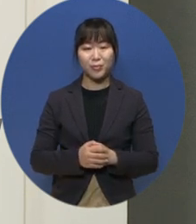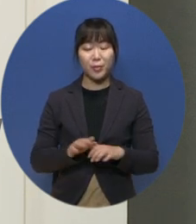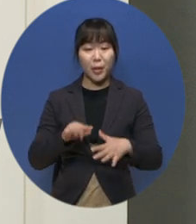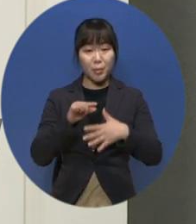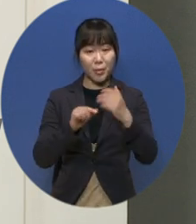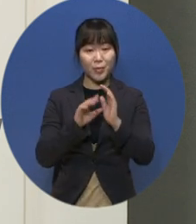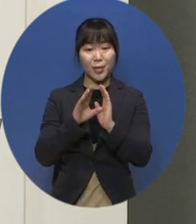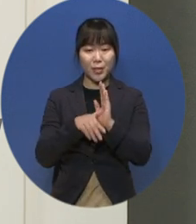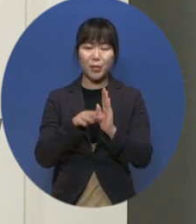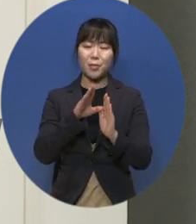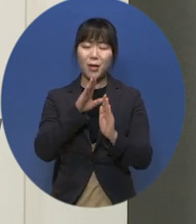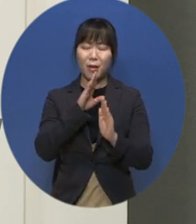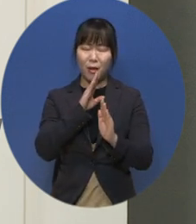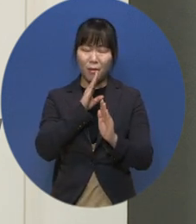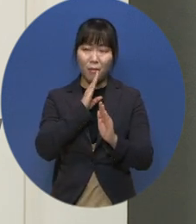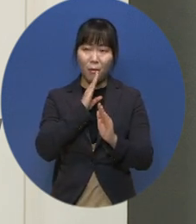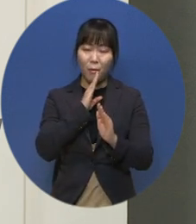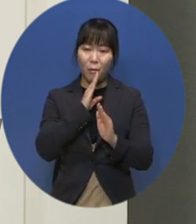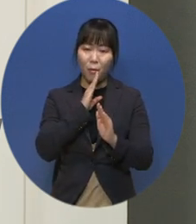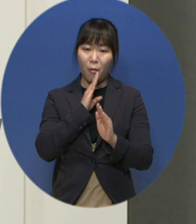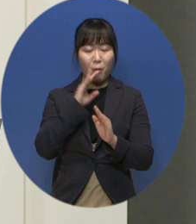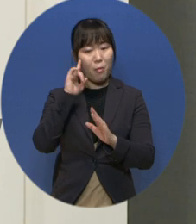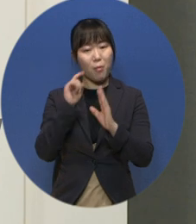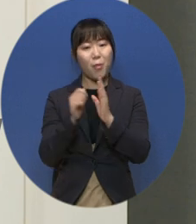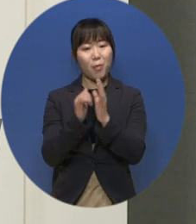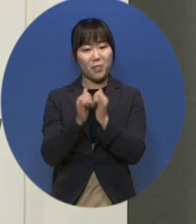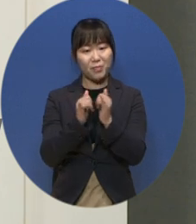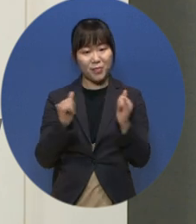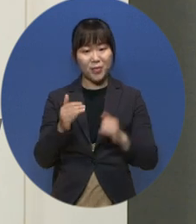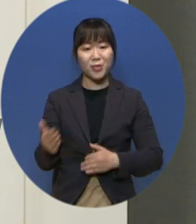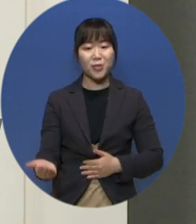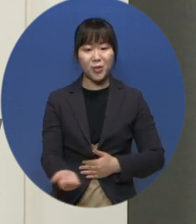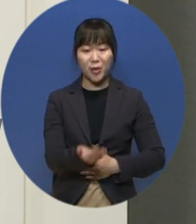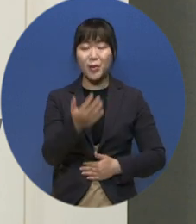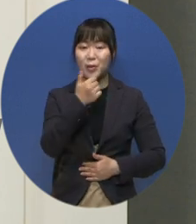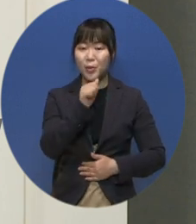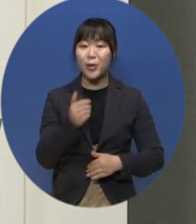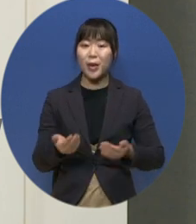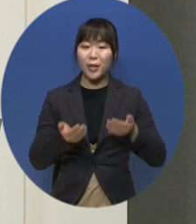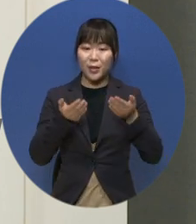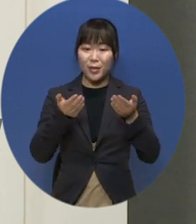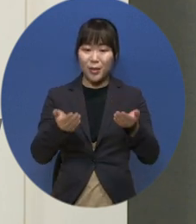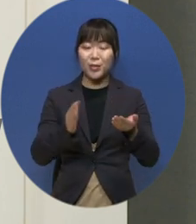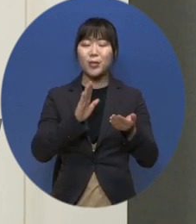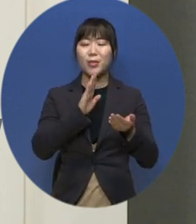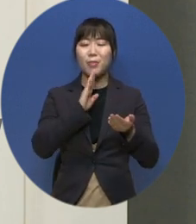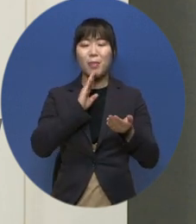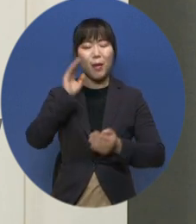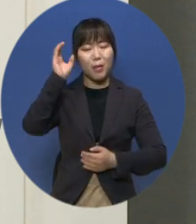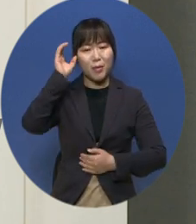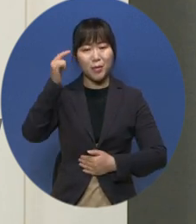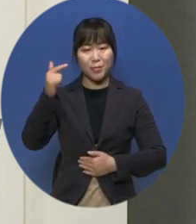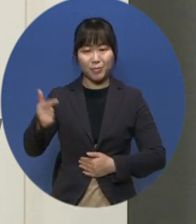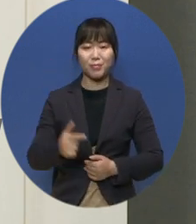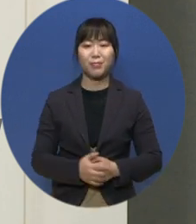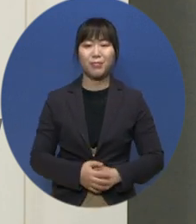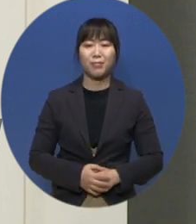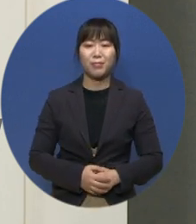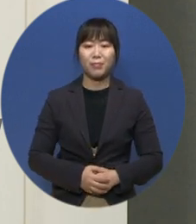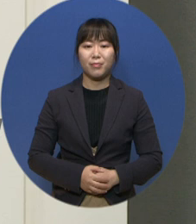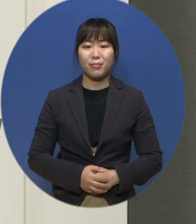시간에 아주 참 특이한 분을 여러분에게 소개하게 돼서 굉장히 기대가 큽니다.